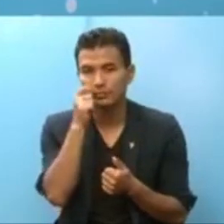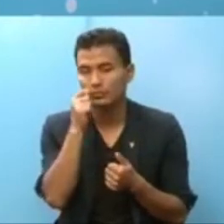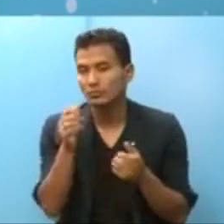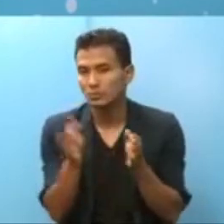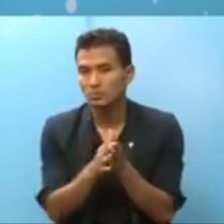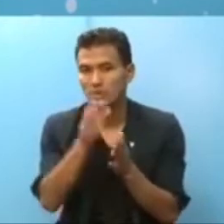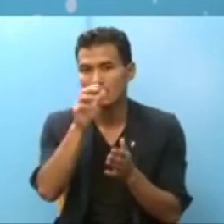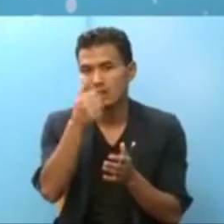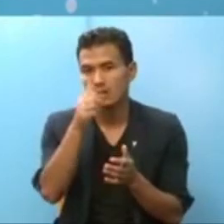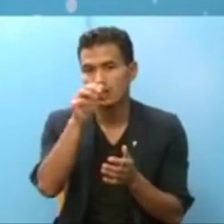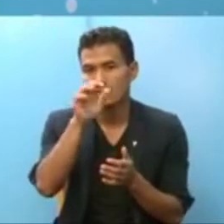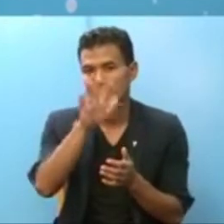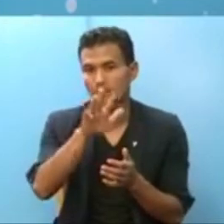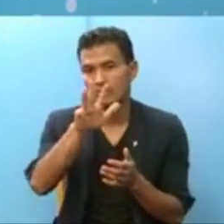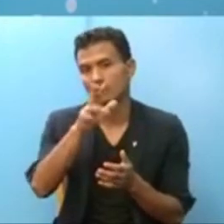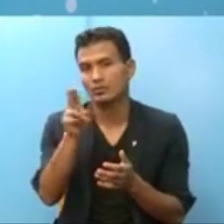उनान साथी जना